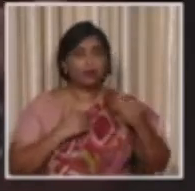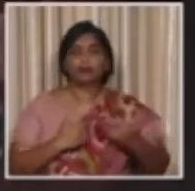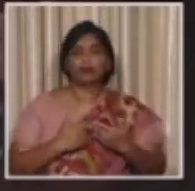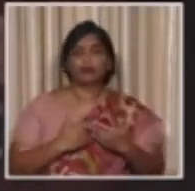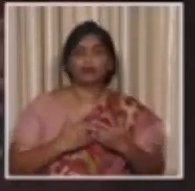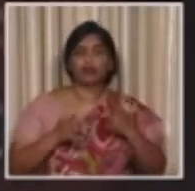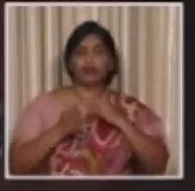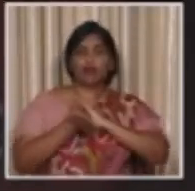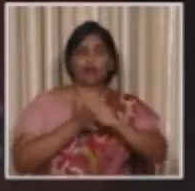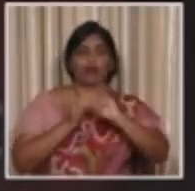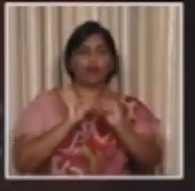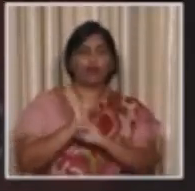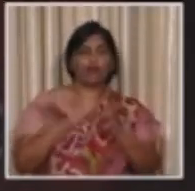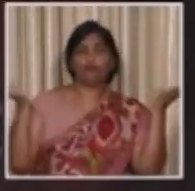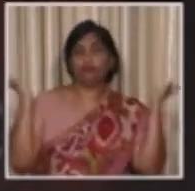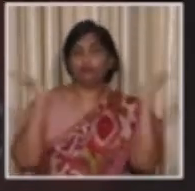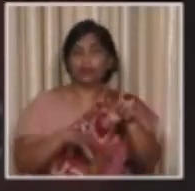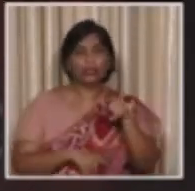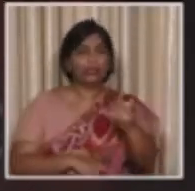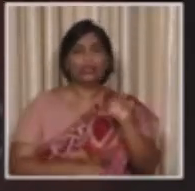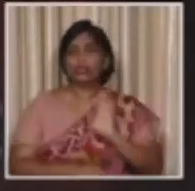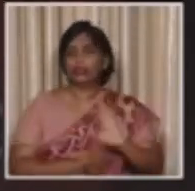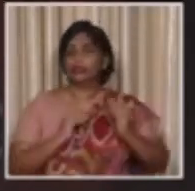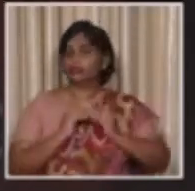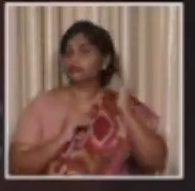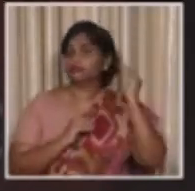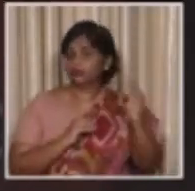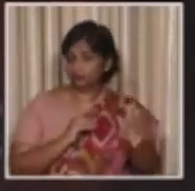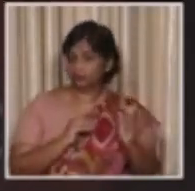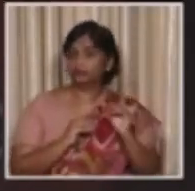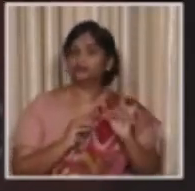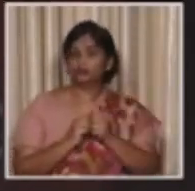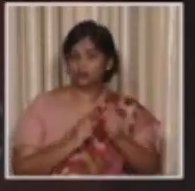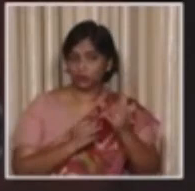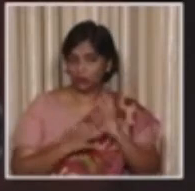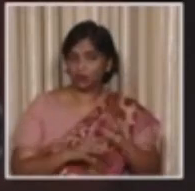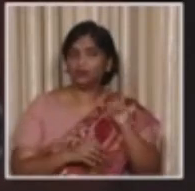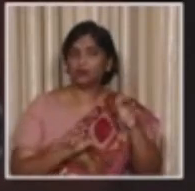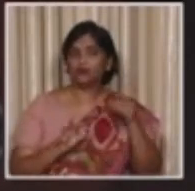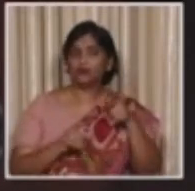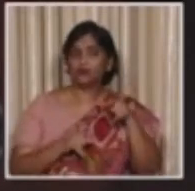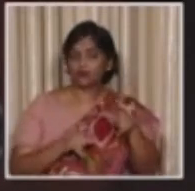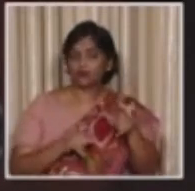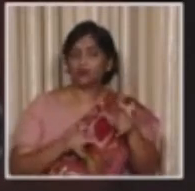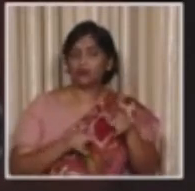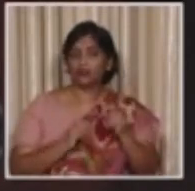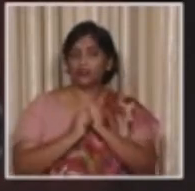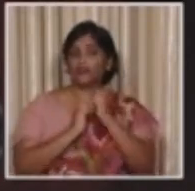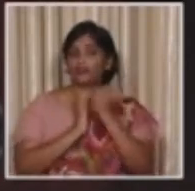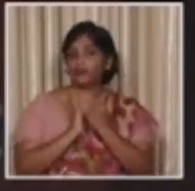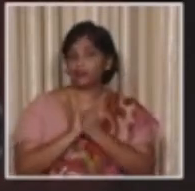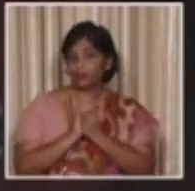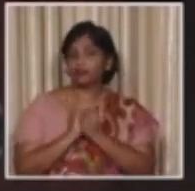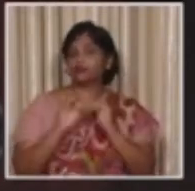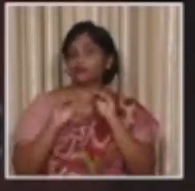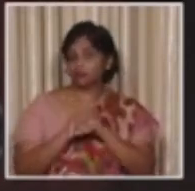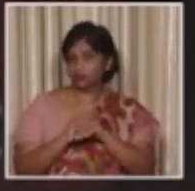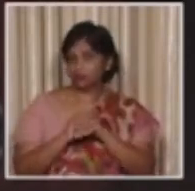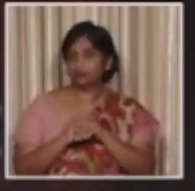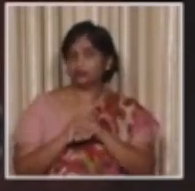හෝල් එකකට දාලා ඉවරලා තියෙන එක නෙවෙයි. ඊට එහා ගියපු දෙයක් තියෙන්න ඕනේ. ඒ සඳහා ඔබ තුමාට වැඩපිළිවෙක් යොදන්නයි කියන